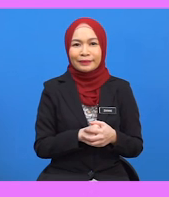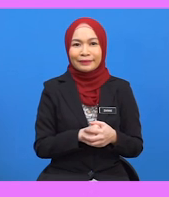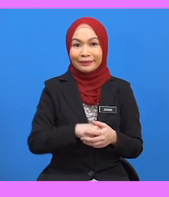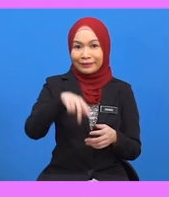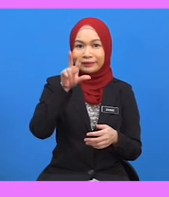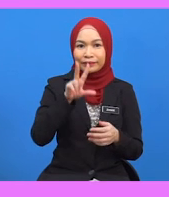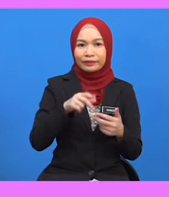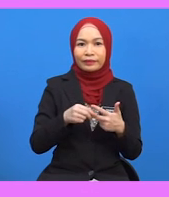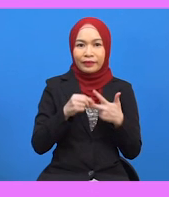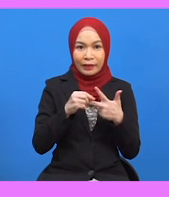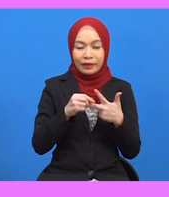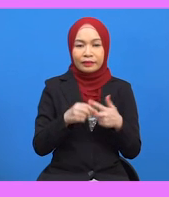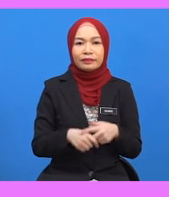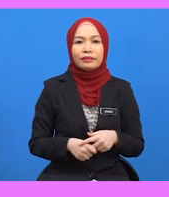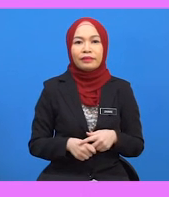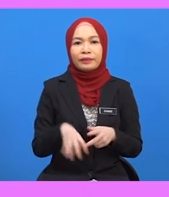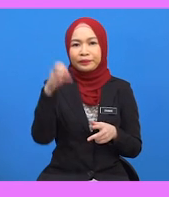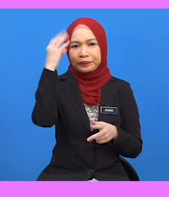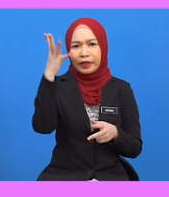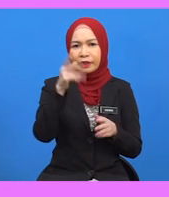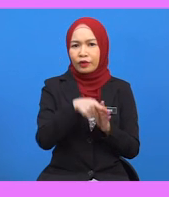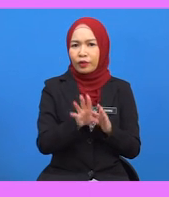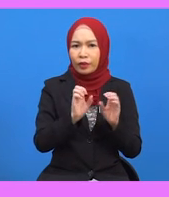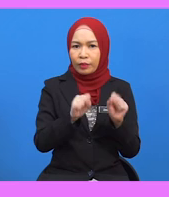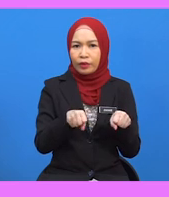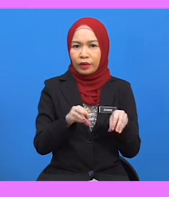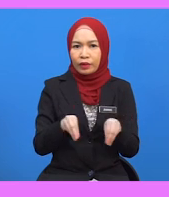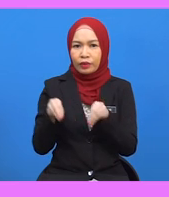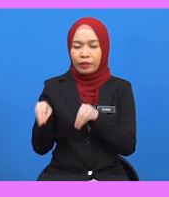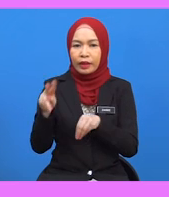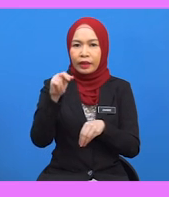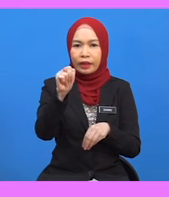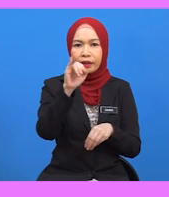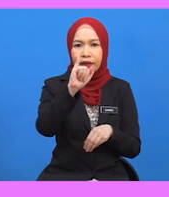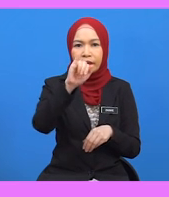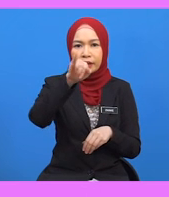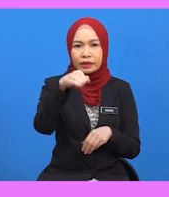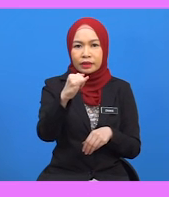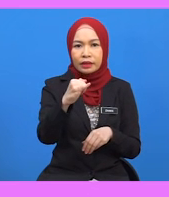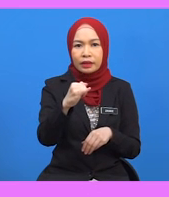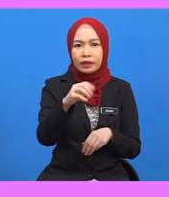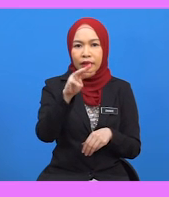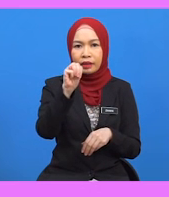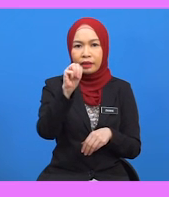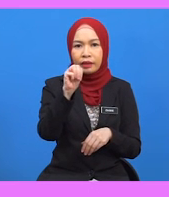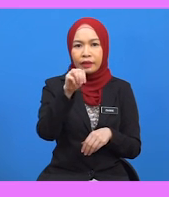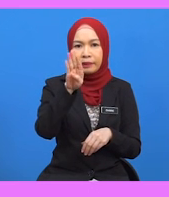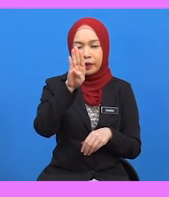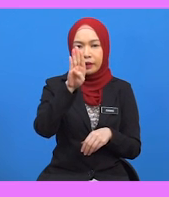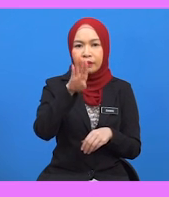Tiga, isytihar pemboleh ubah N, I, J, M, B.